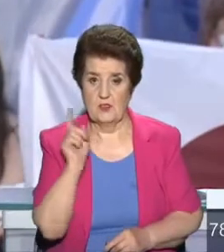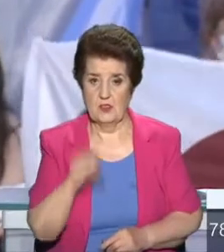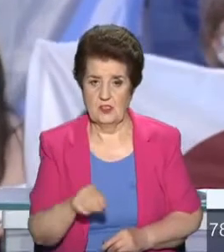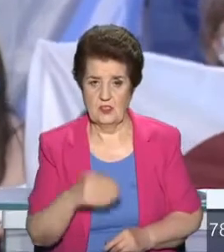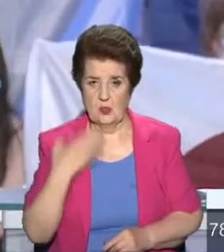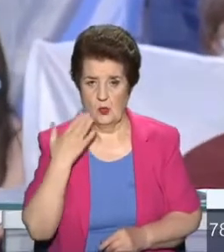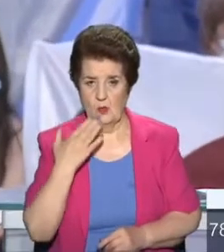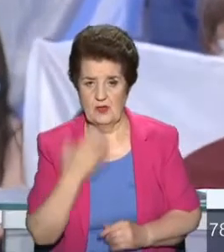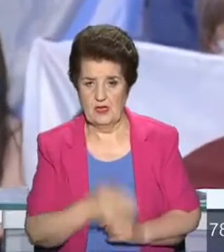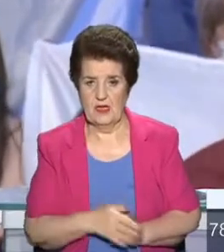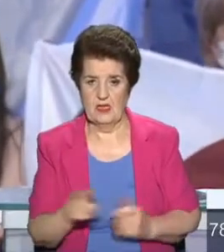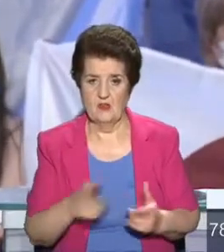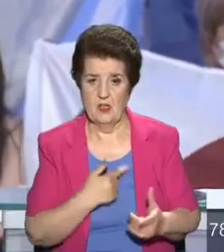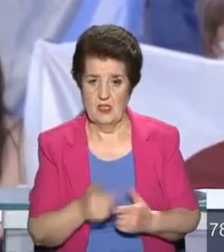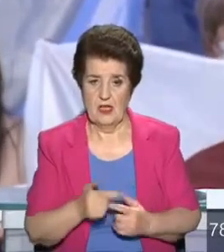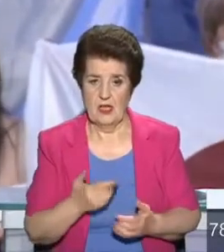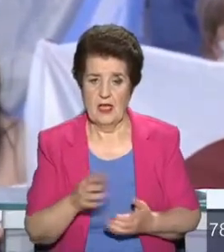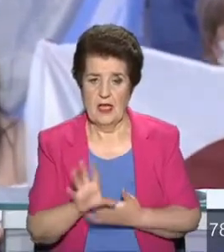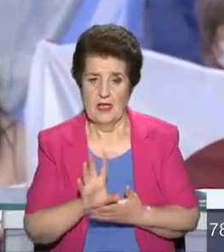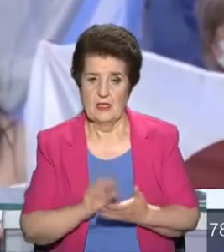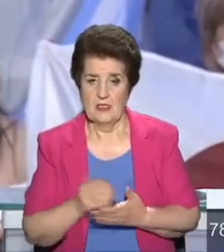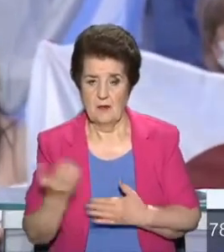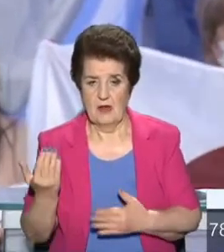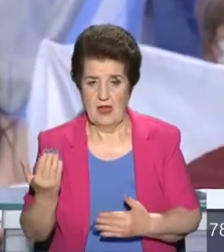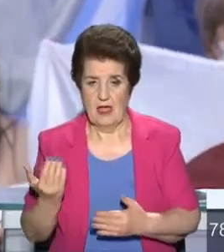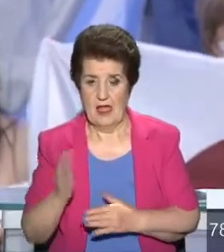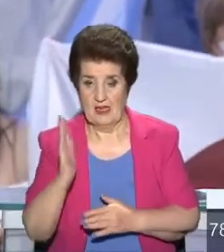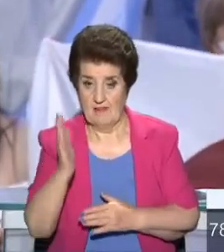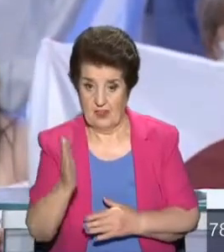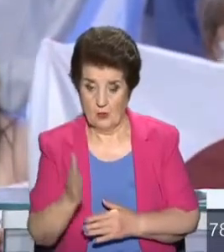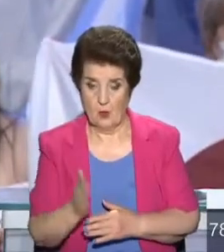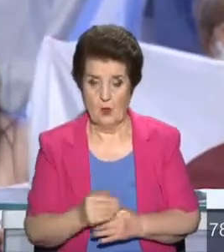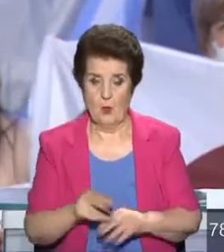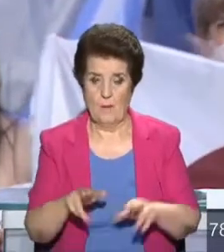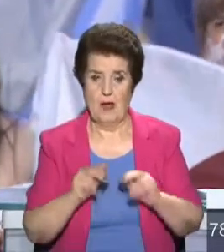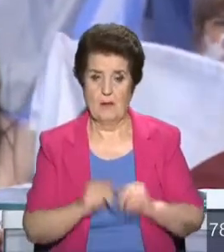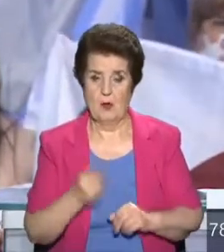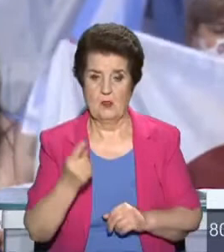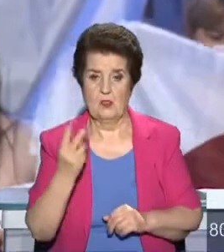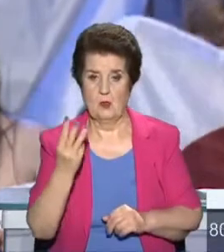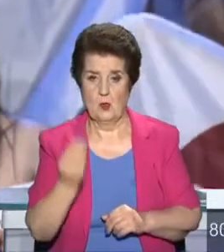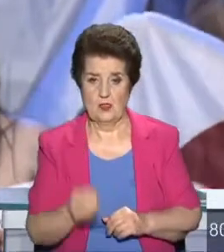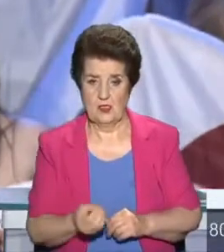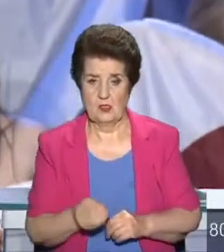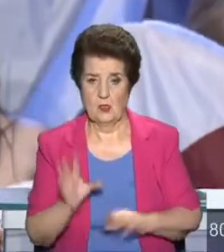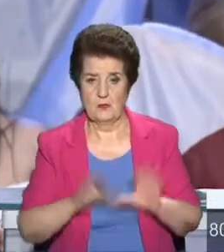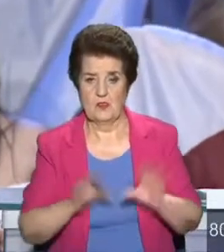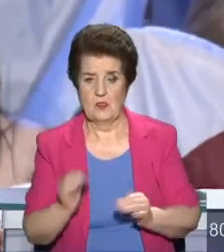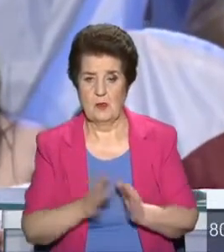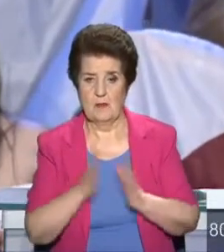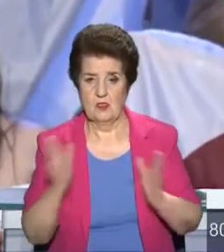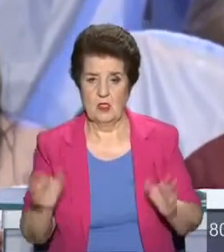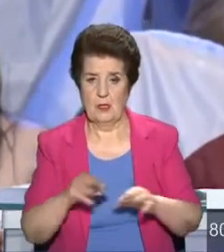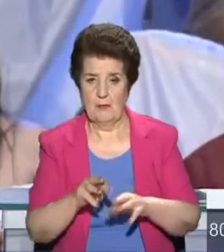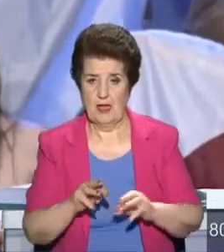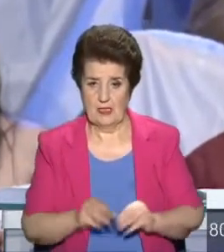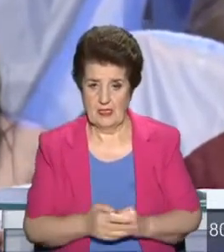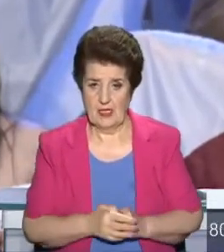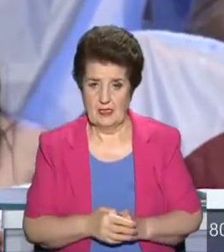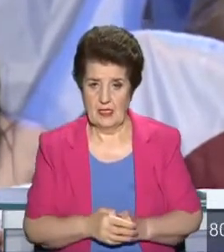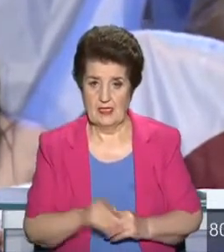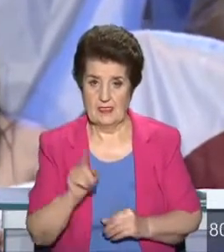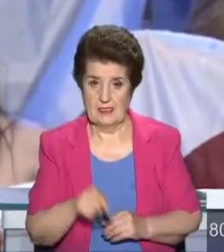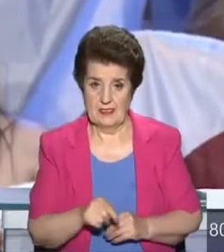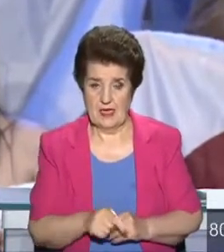România și dacă de exemplu în viitorul parlament peste o zi două trei După ce se constituie majoritatea parlamentară ar